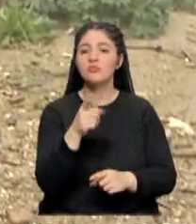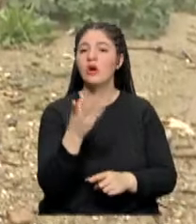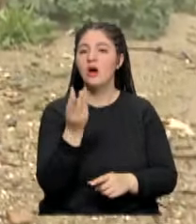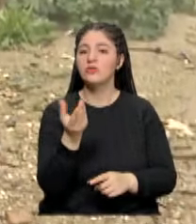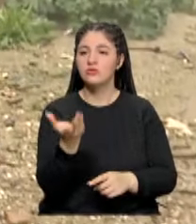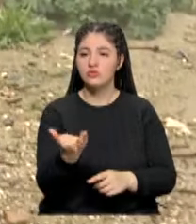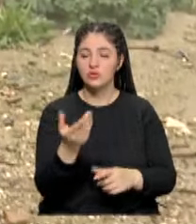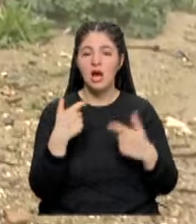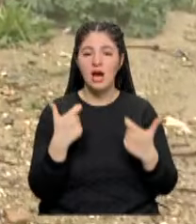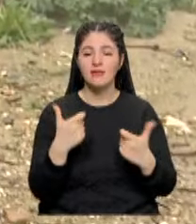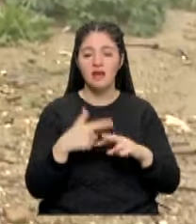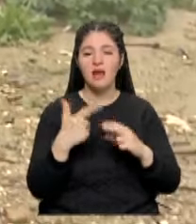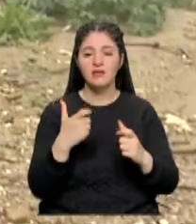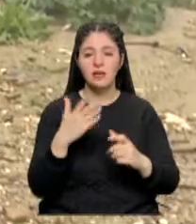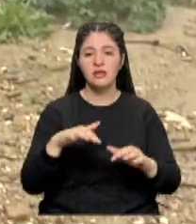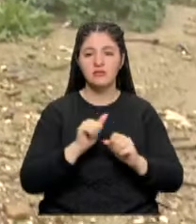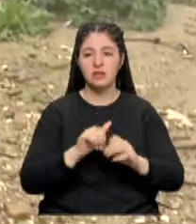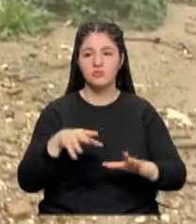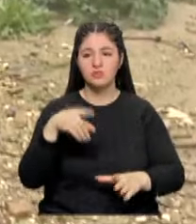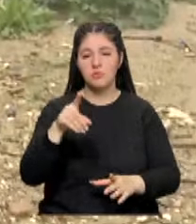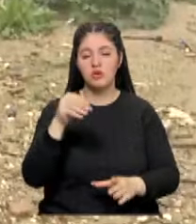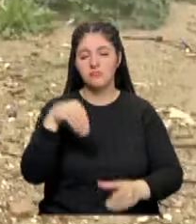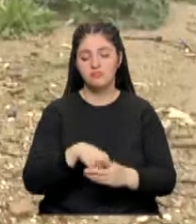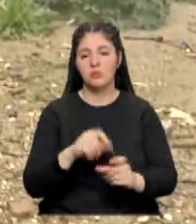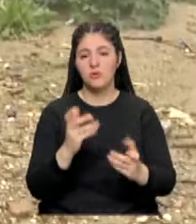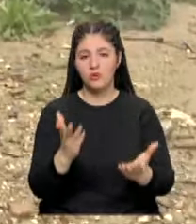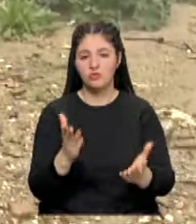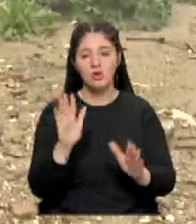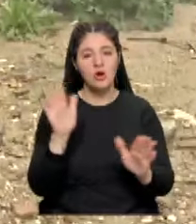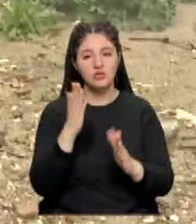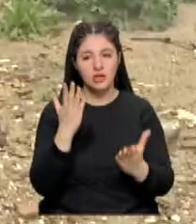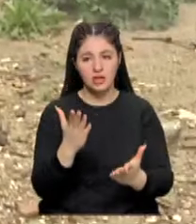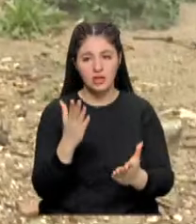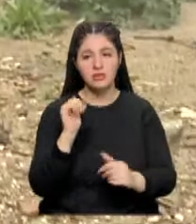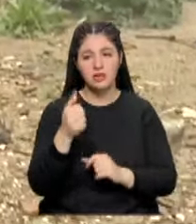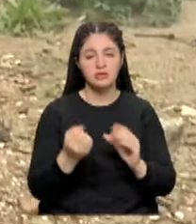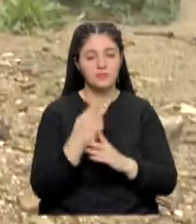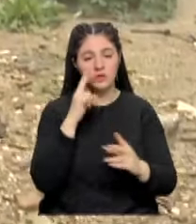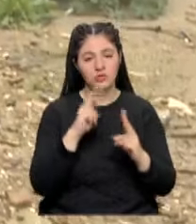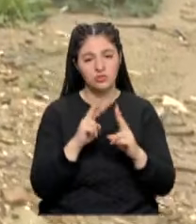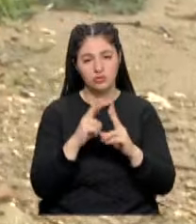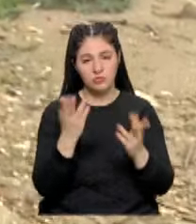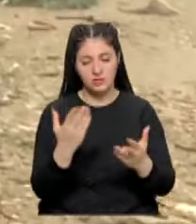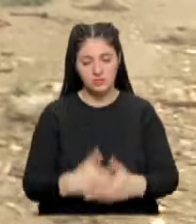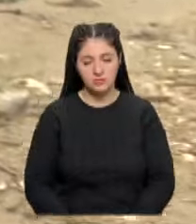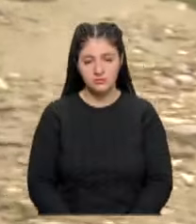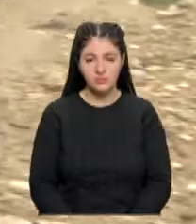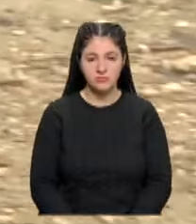olsun. Hatay, Antakya'dan yayınımızı bu şekilde tamamlıyoruz. Hoşça kalın. Yarın sabah görüşmek dileğiyle.